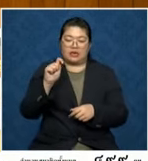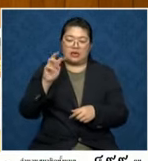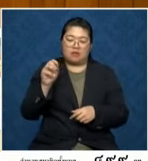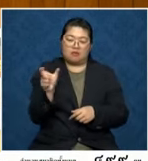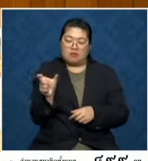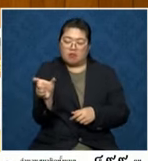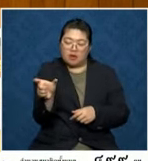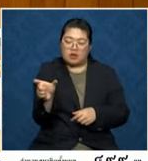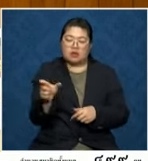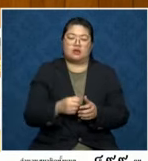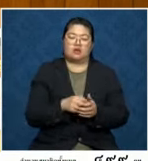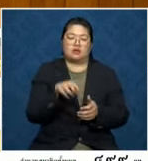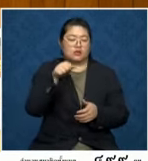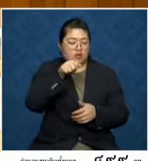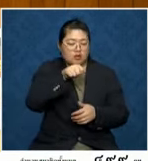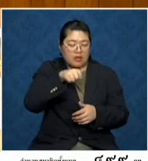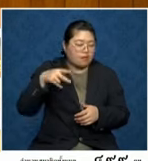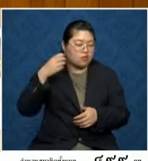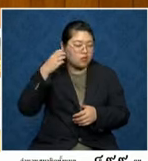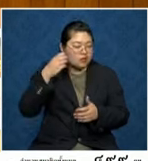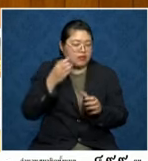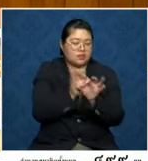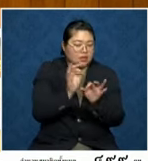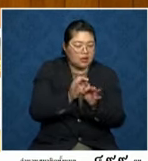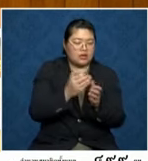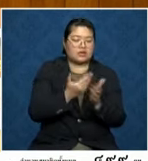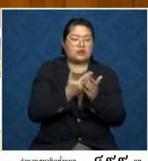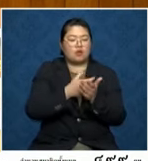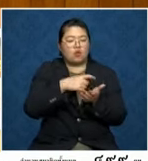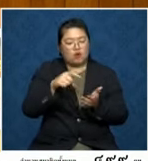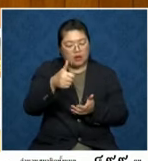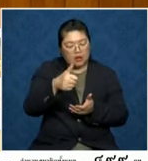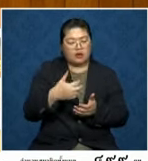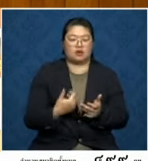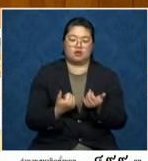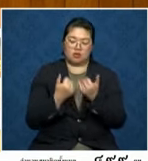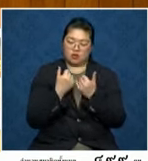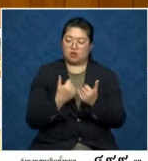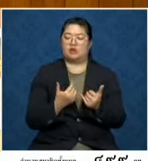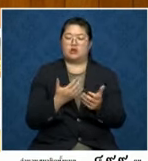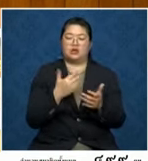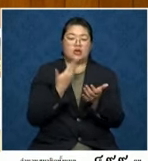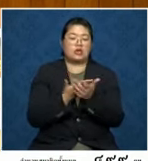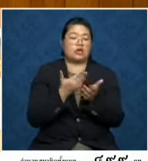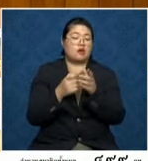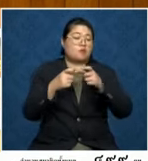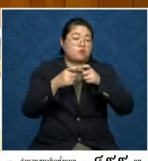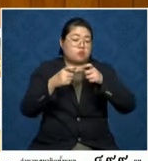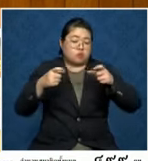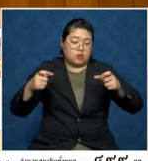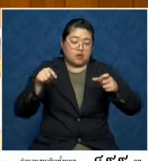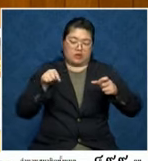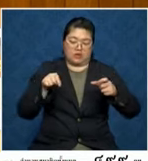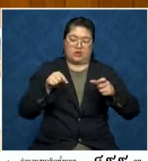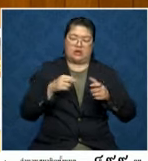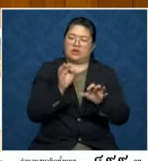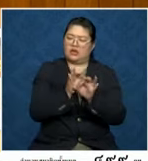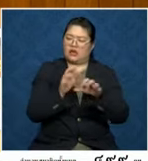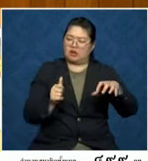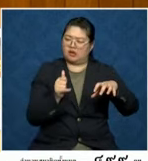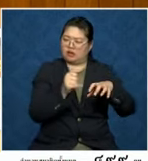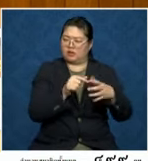างอิเล็กทรอนิกส์เป็นต้นส่งผลให้เช็คไม่ใช่เป็นช่องทางการทำธุรกรรมสำหรับการ